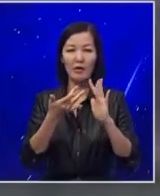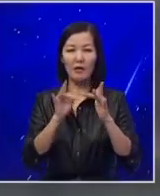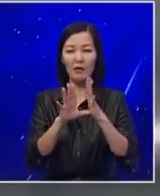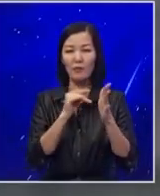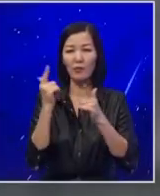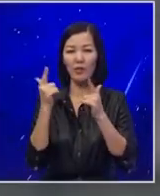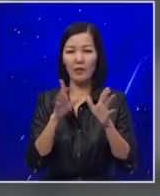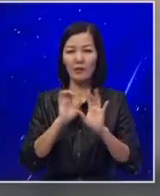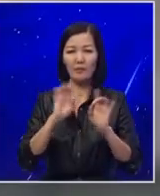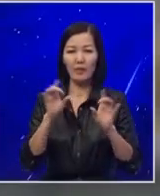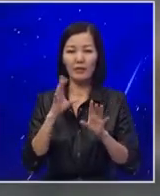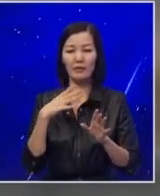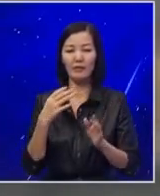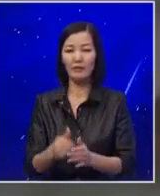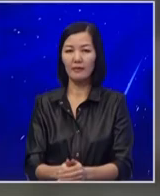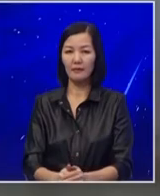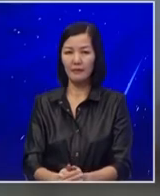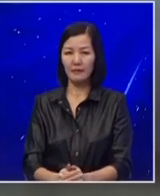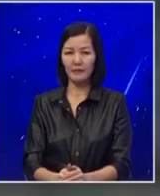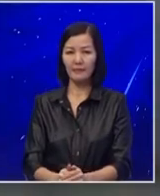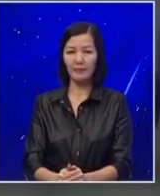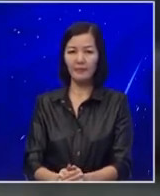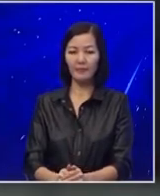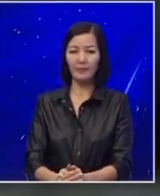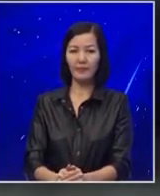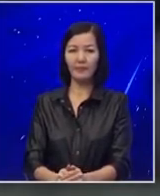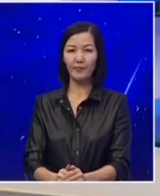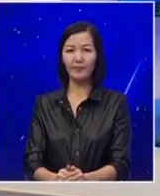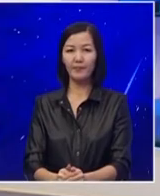ақпараттары арқылы дайындаған Мадина Несіпбек, Жетісу телеарнасы.